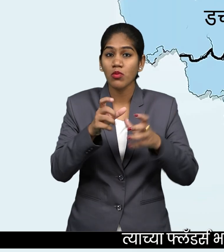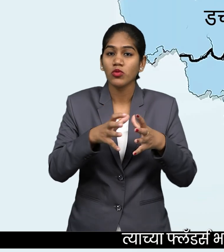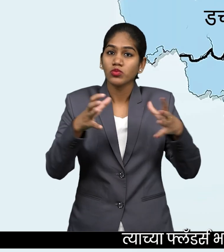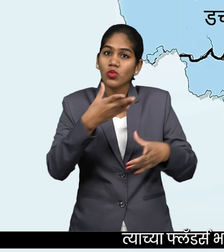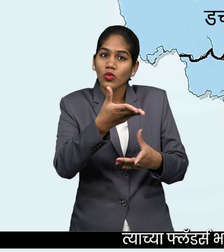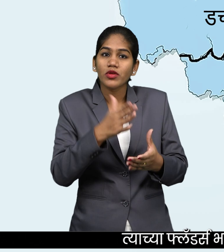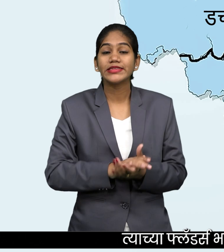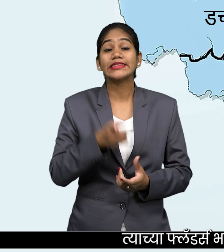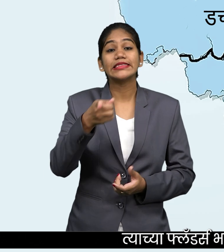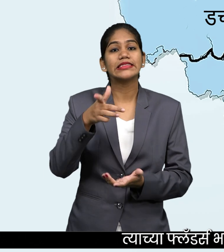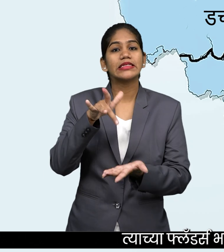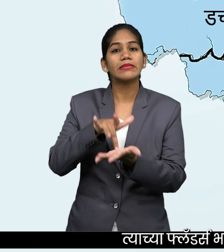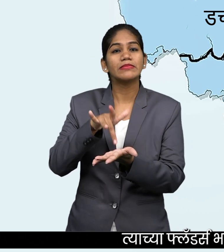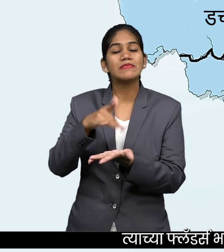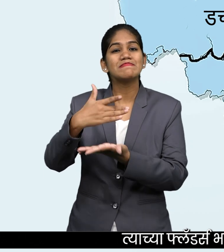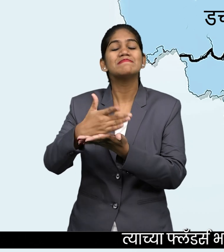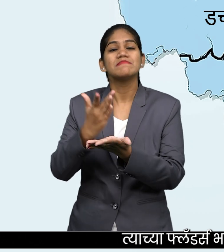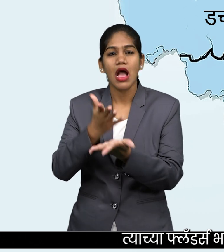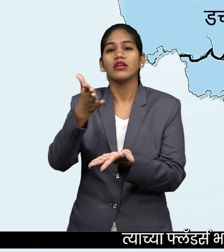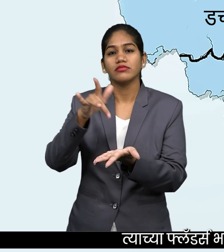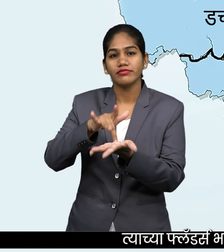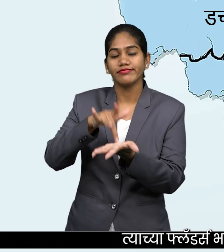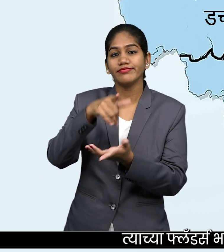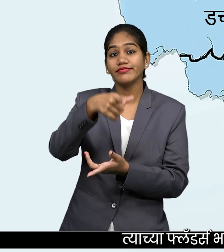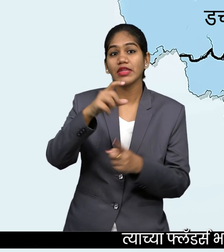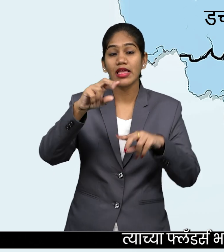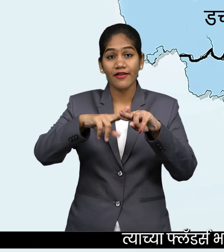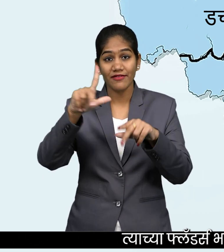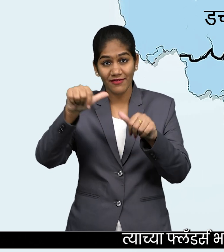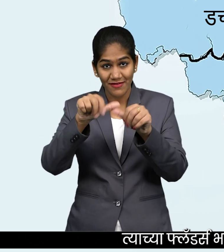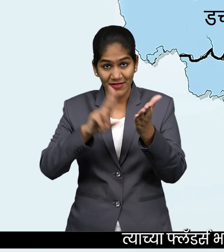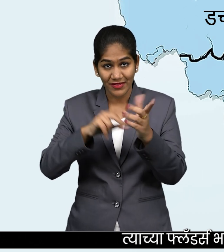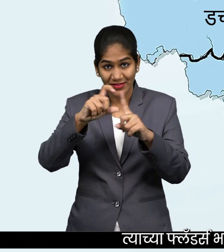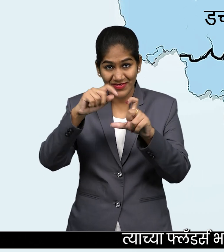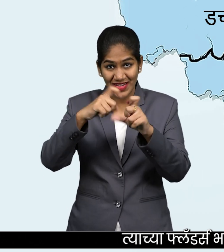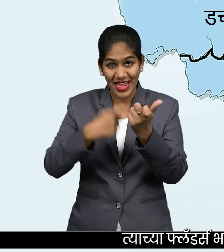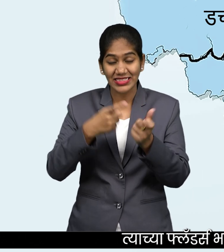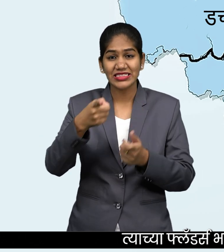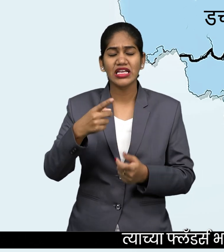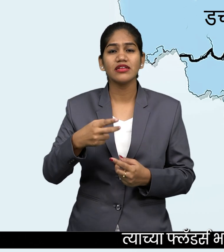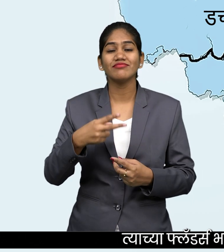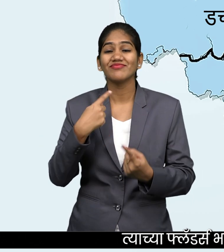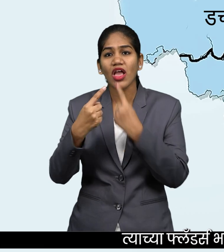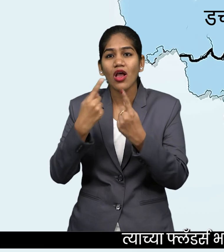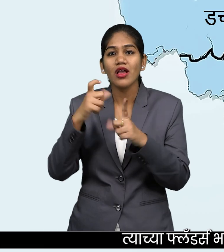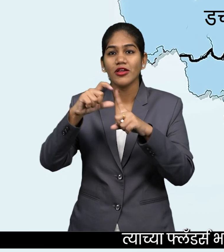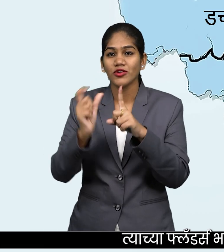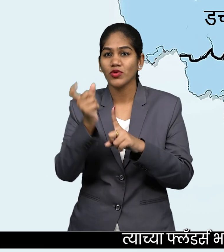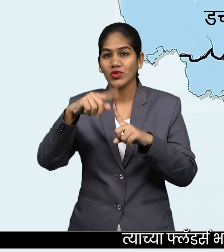त्याच्या फ्लांडर्स भागातील बहुतेक लोक डच बोलतात,